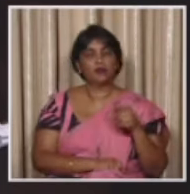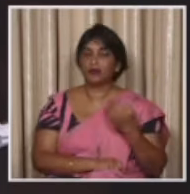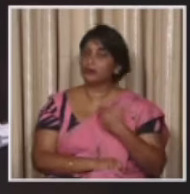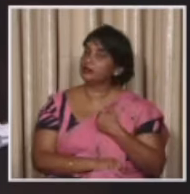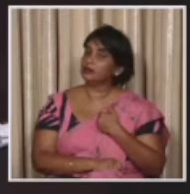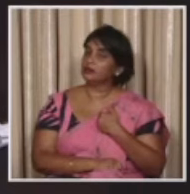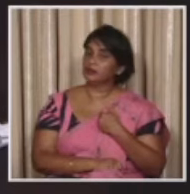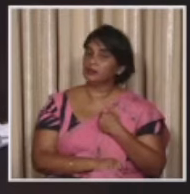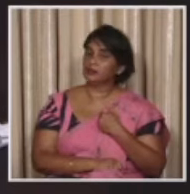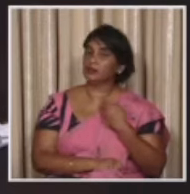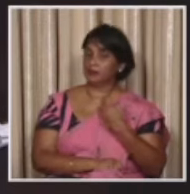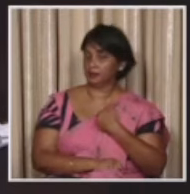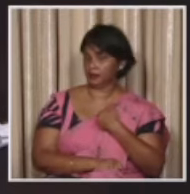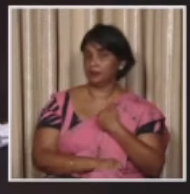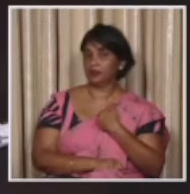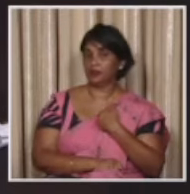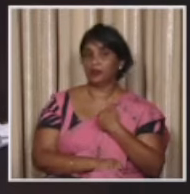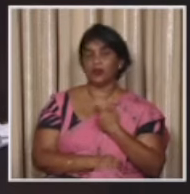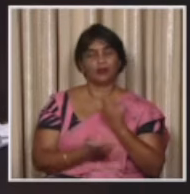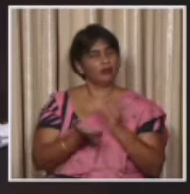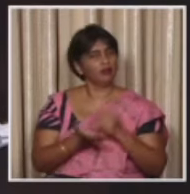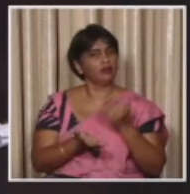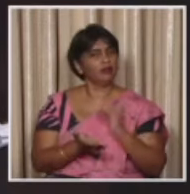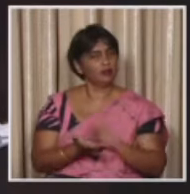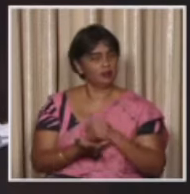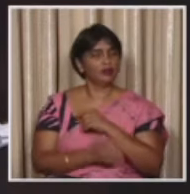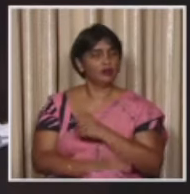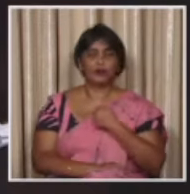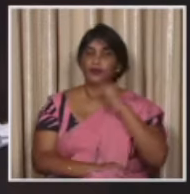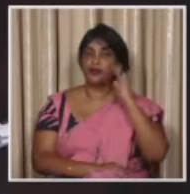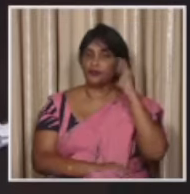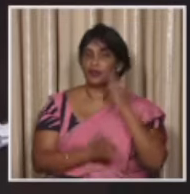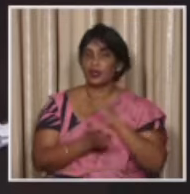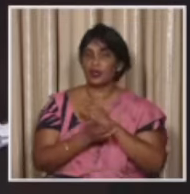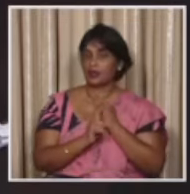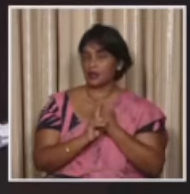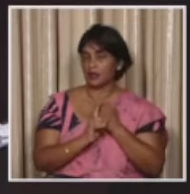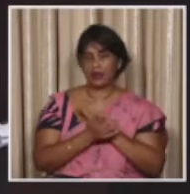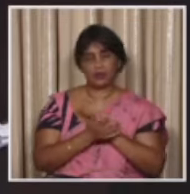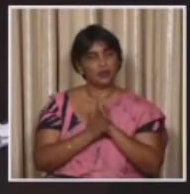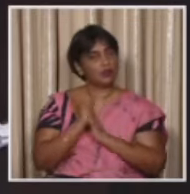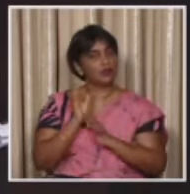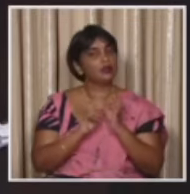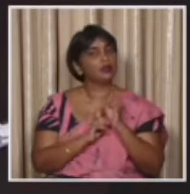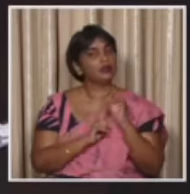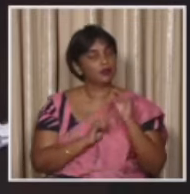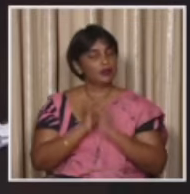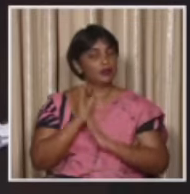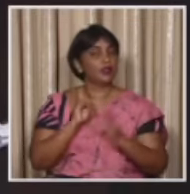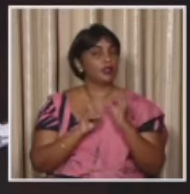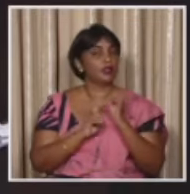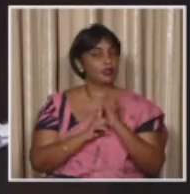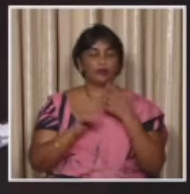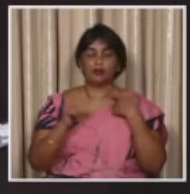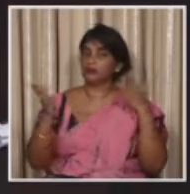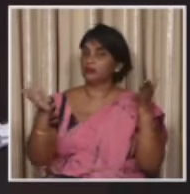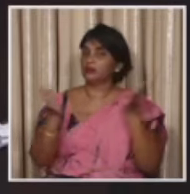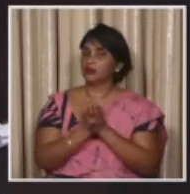අපිට අපි පුන පුනා විශේෂම කබීර් හෂීම් මැතිතුමා අමාත්‍යවරයා සමග